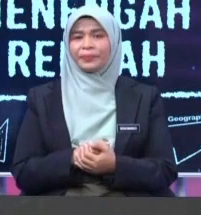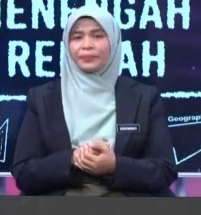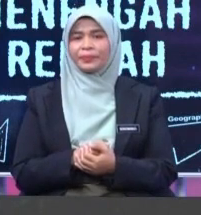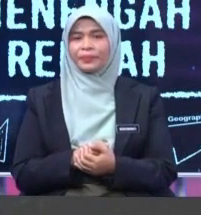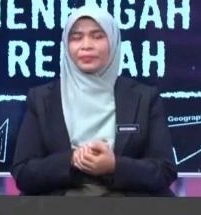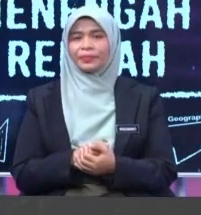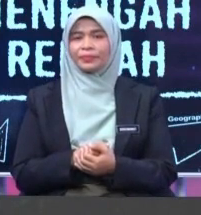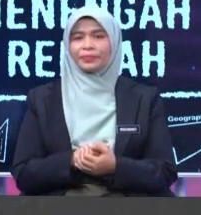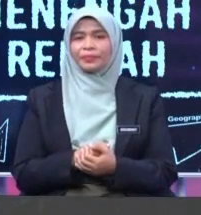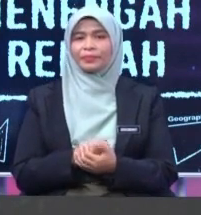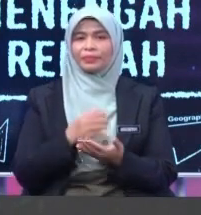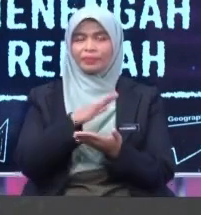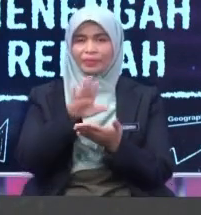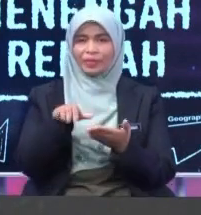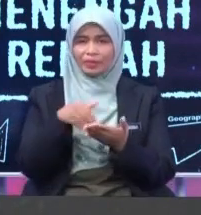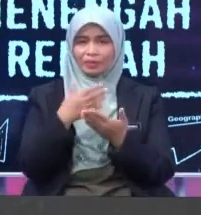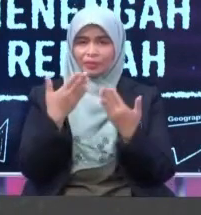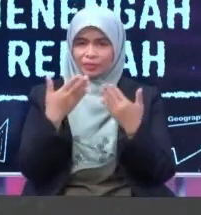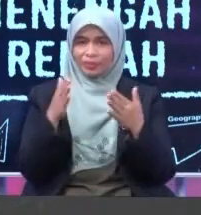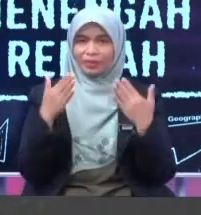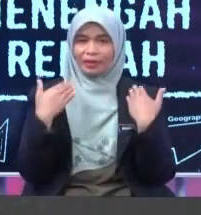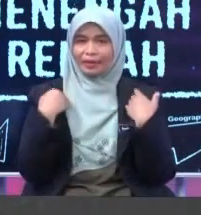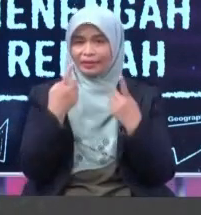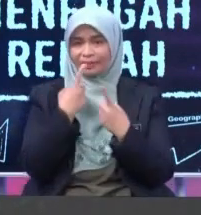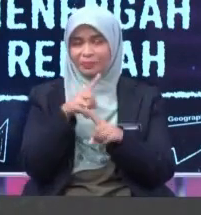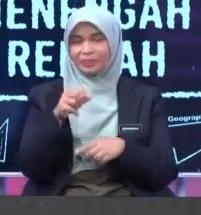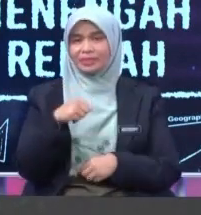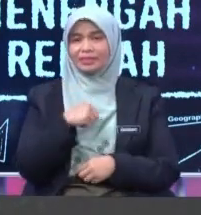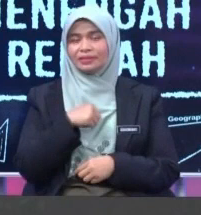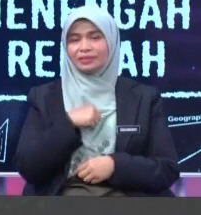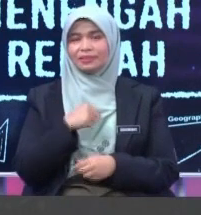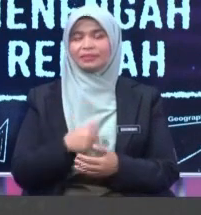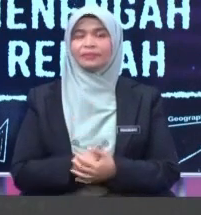Okay, semua dah ada jawapan masing-masing?